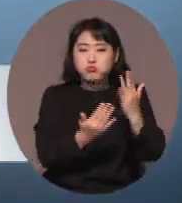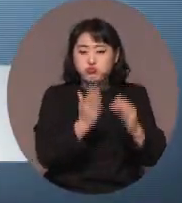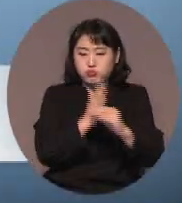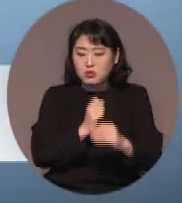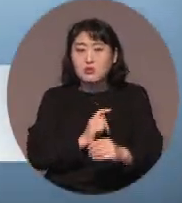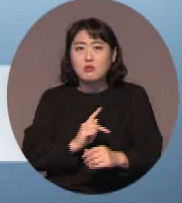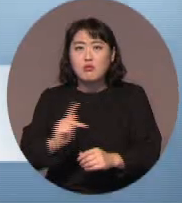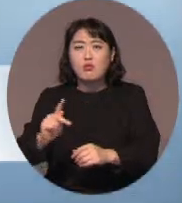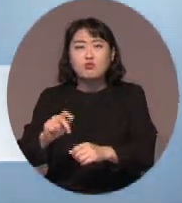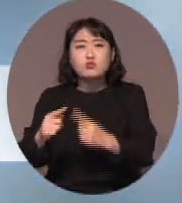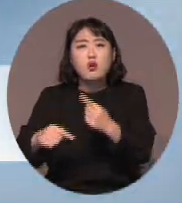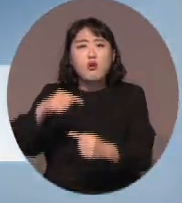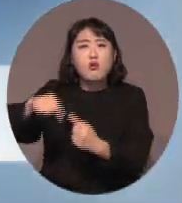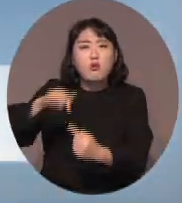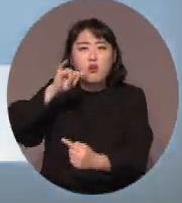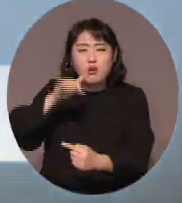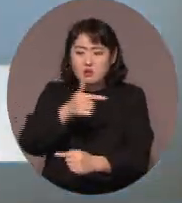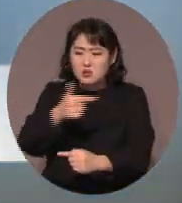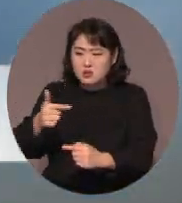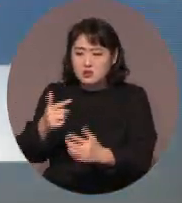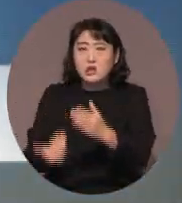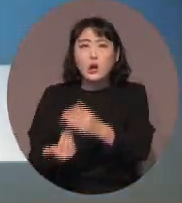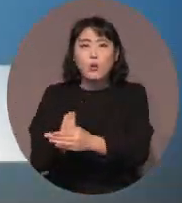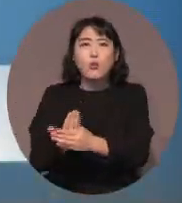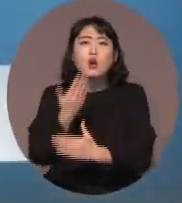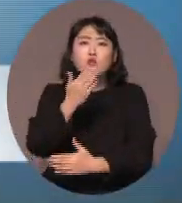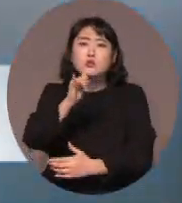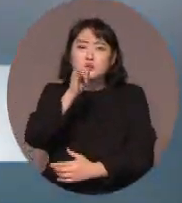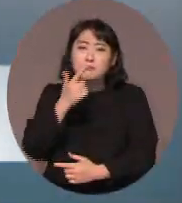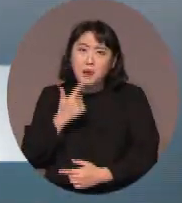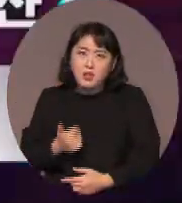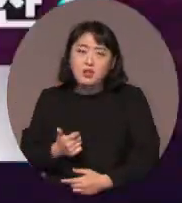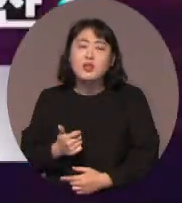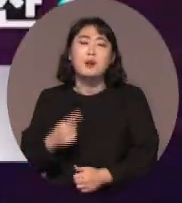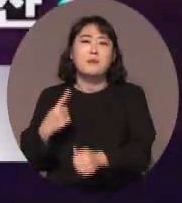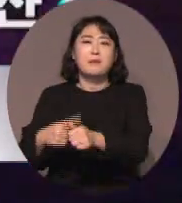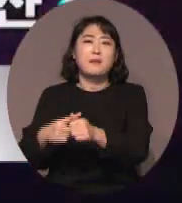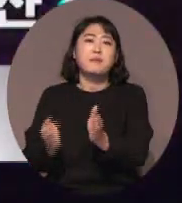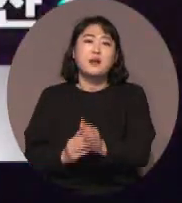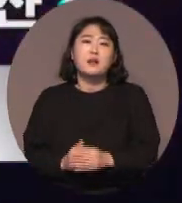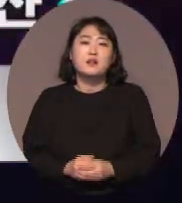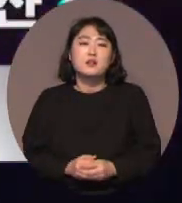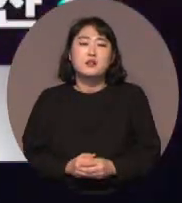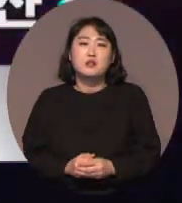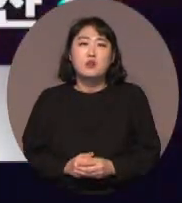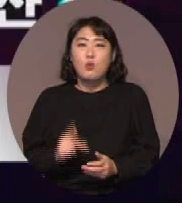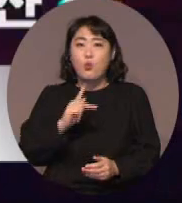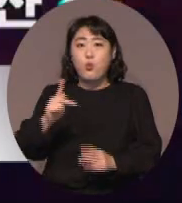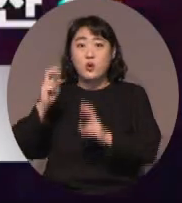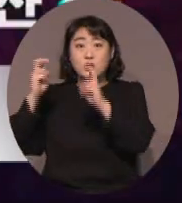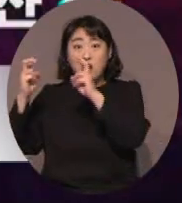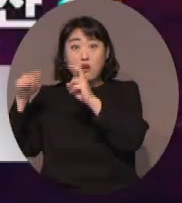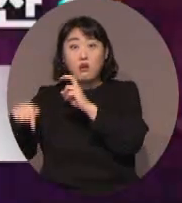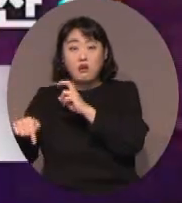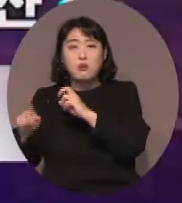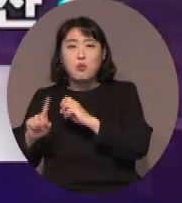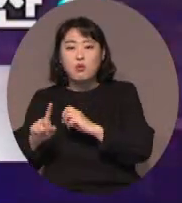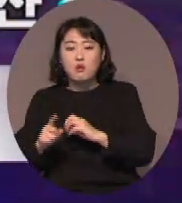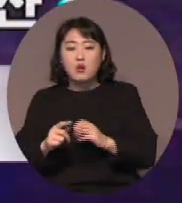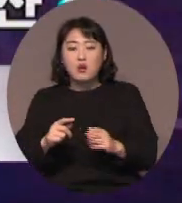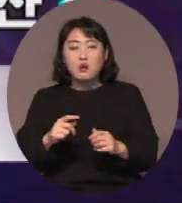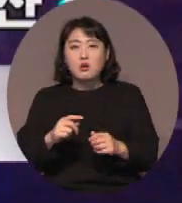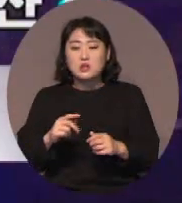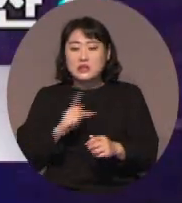운행했다며 대형 참사가 날 수 있었다고 비판했습니다 코레일은 소방본부의 열차 통제 전에 이뤄진